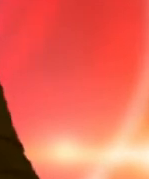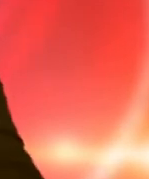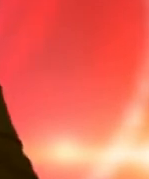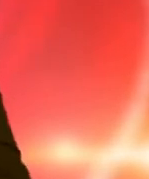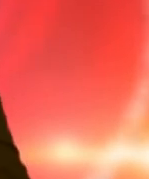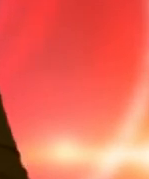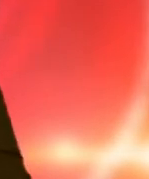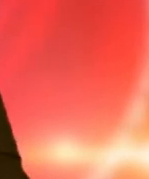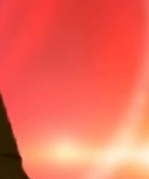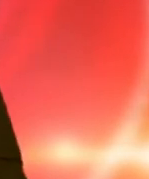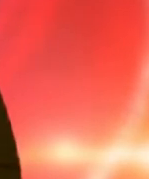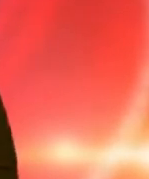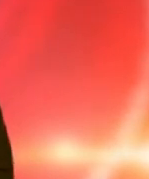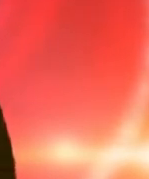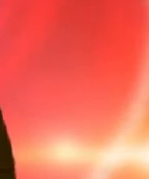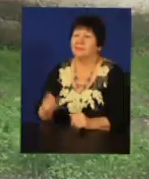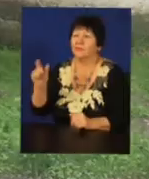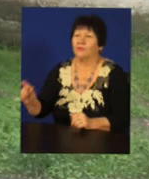cetățenii satului Dimitrovca.